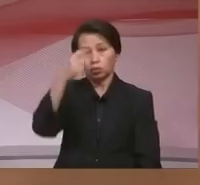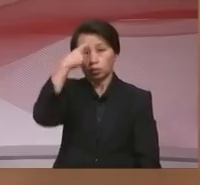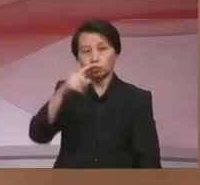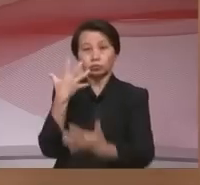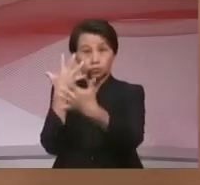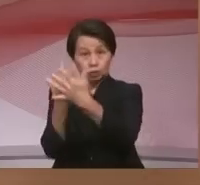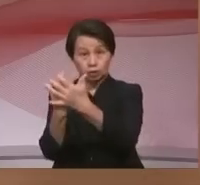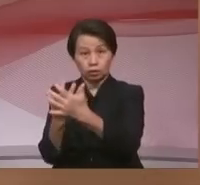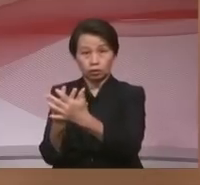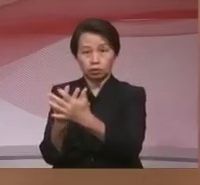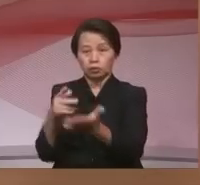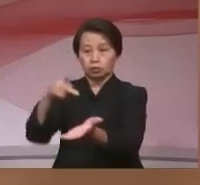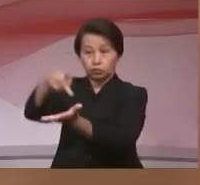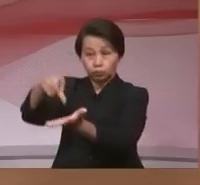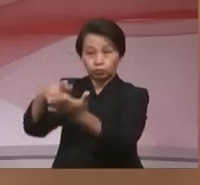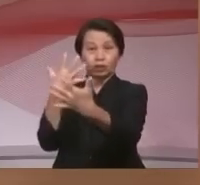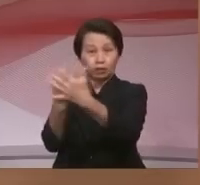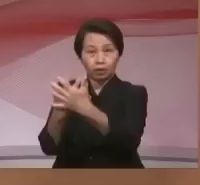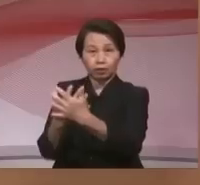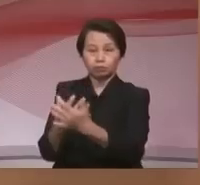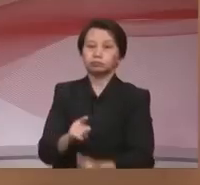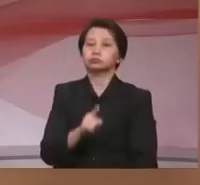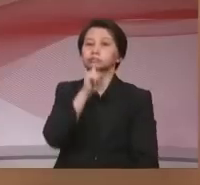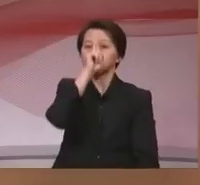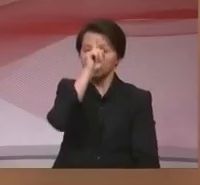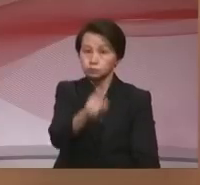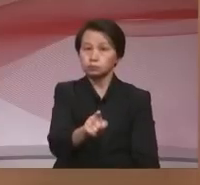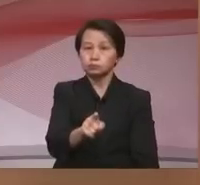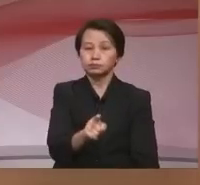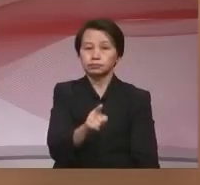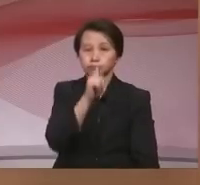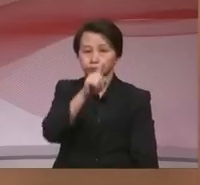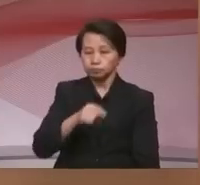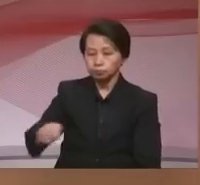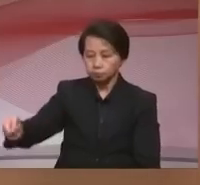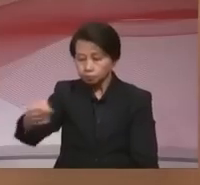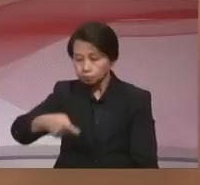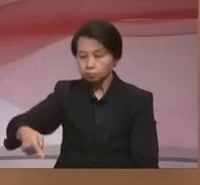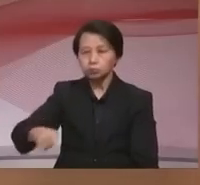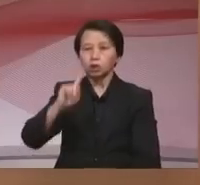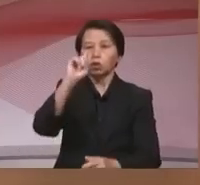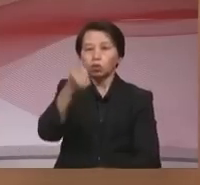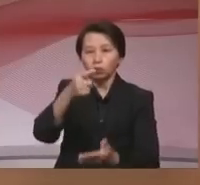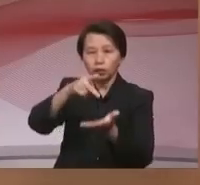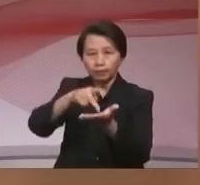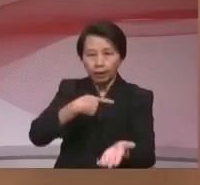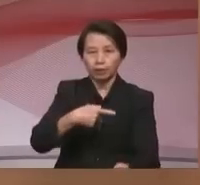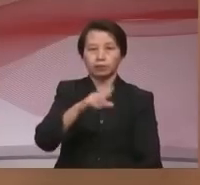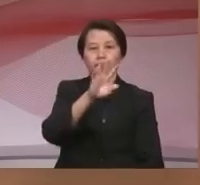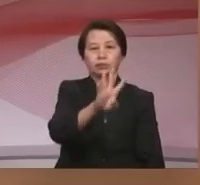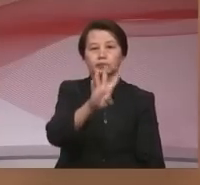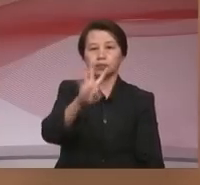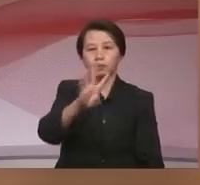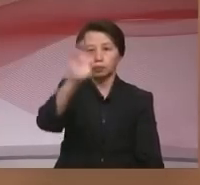untuk kuarantin di pusat kuarantin, sebenarnya mereka hanya membayar